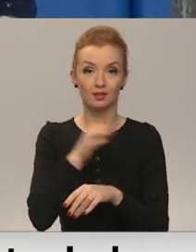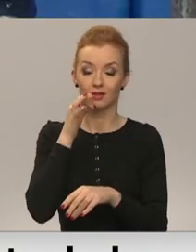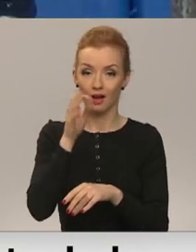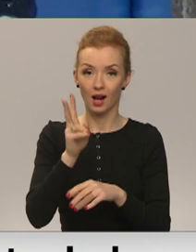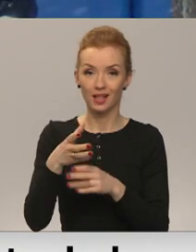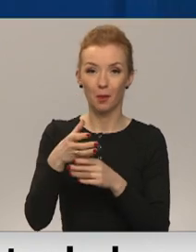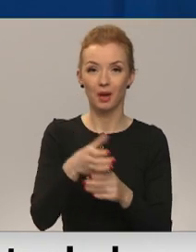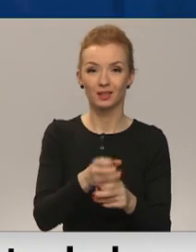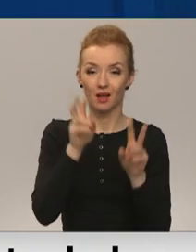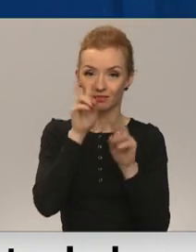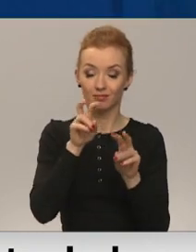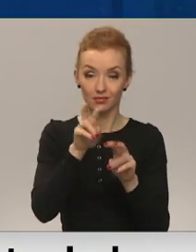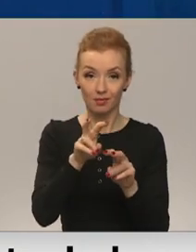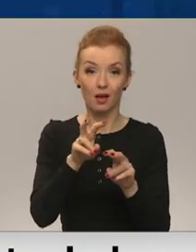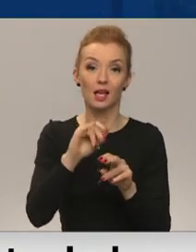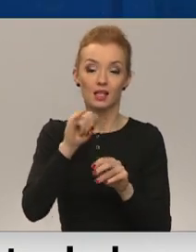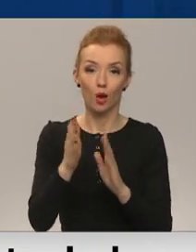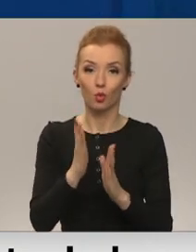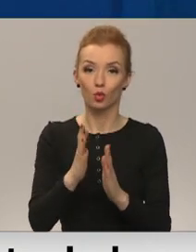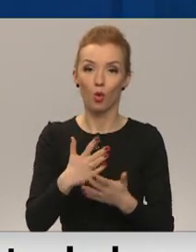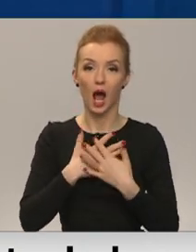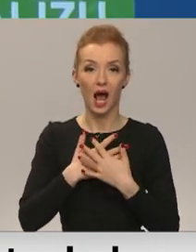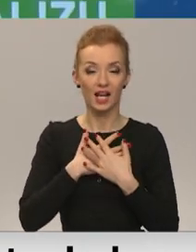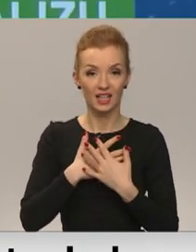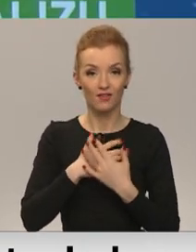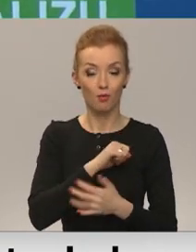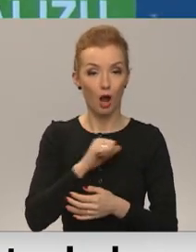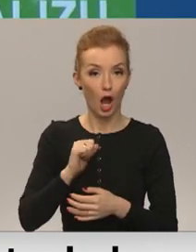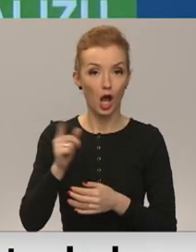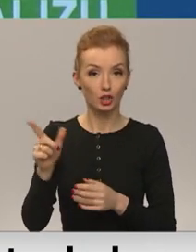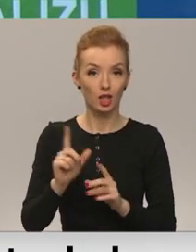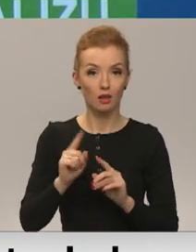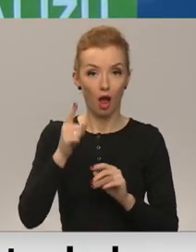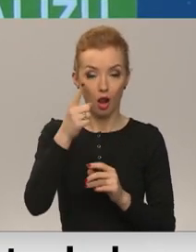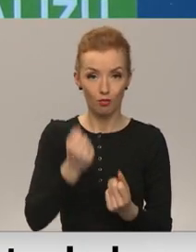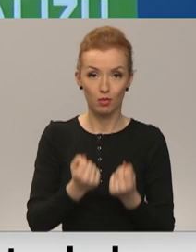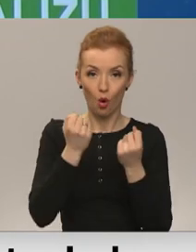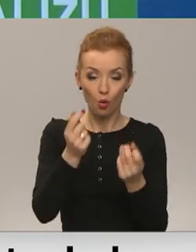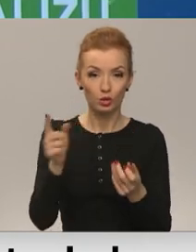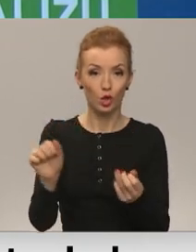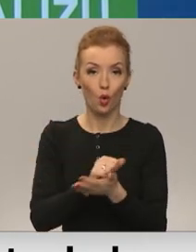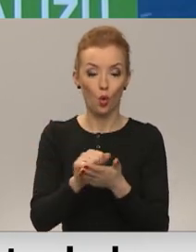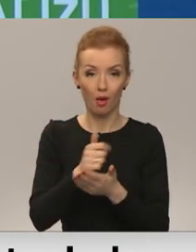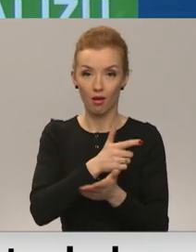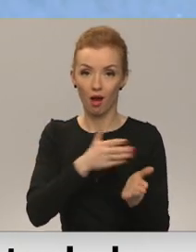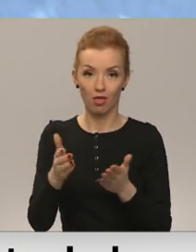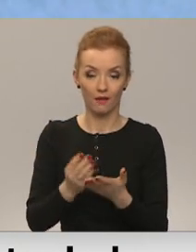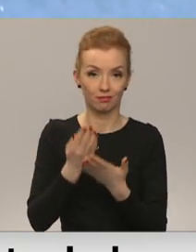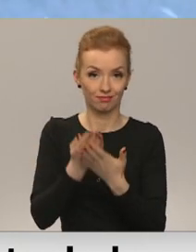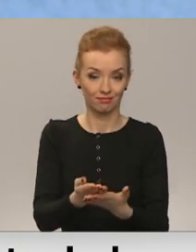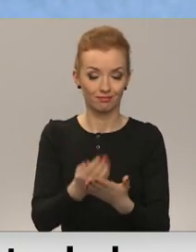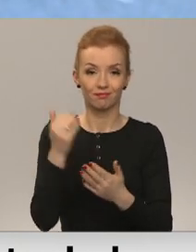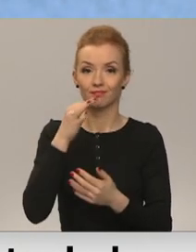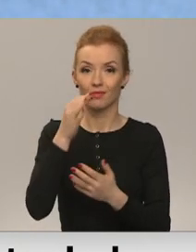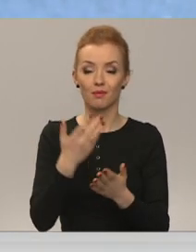nepieciešamo laiku izdotos ar aktīvāku kravas pārvadātāju līdziesaisti tālbraucējiem nepieciešamās dokumentācijas sagatavošanā. Viens ir